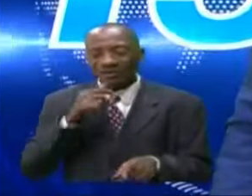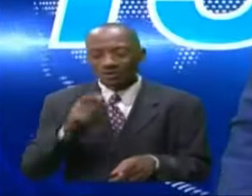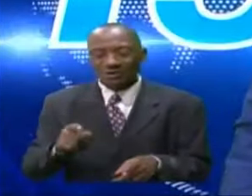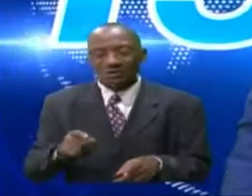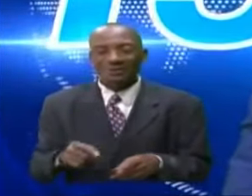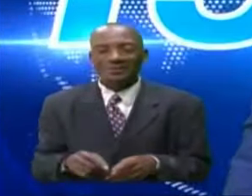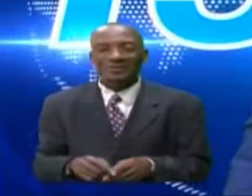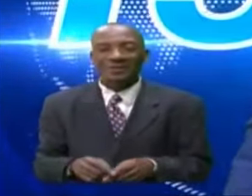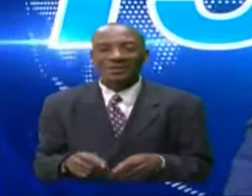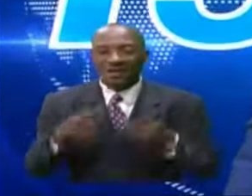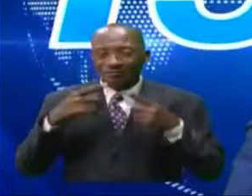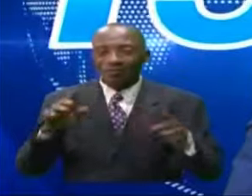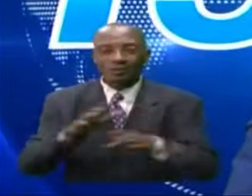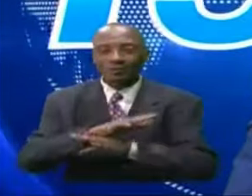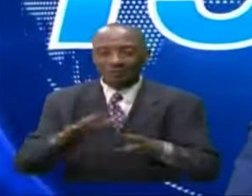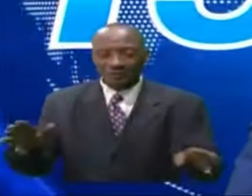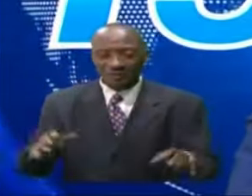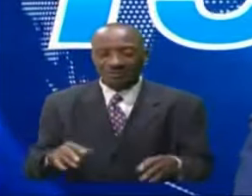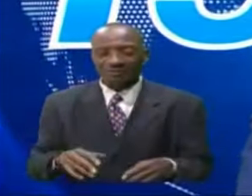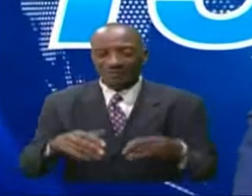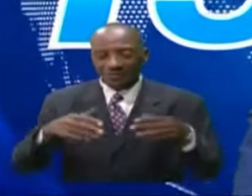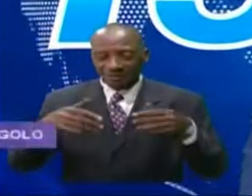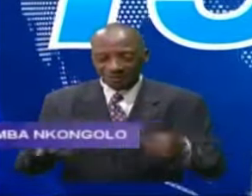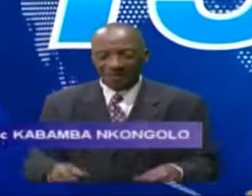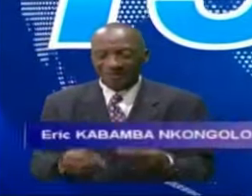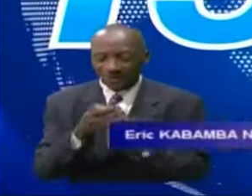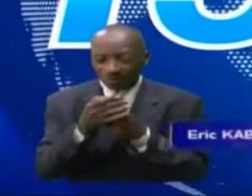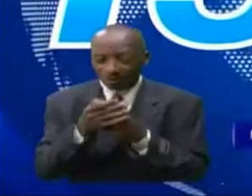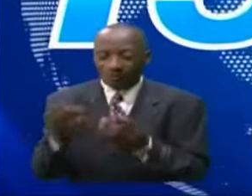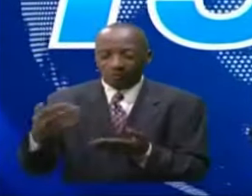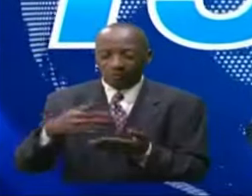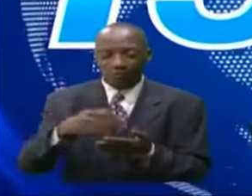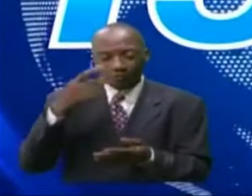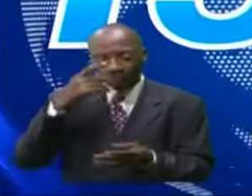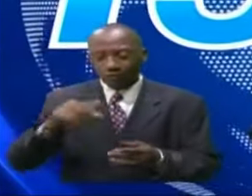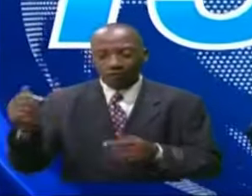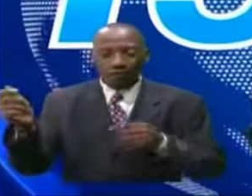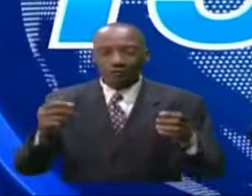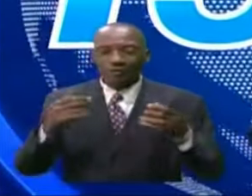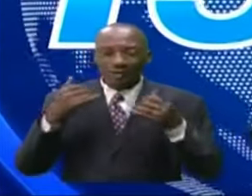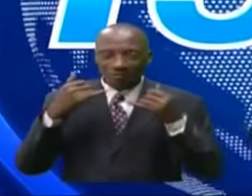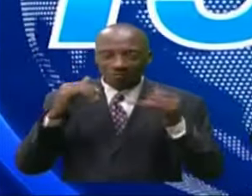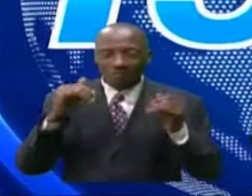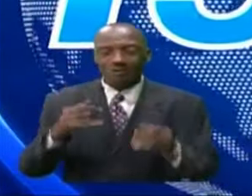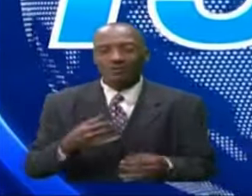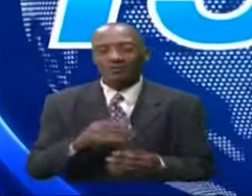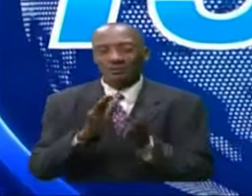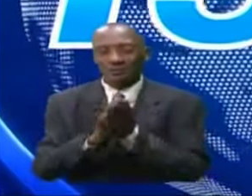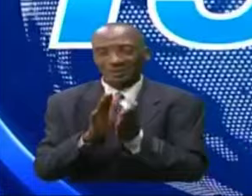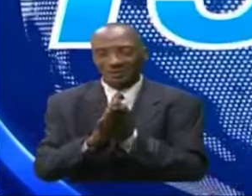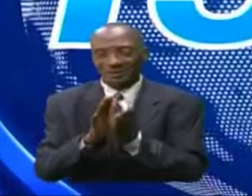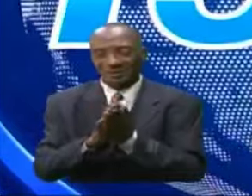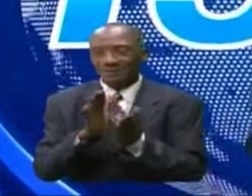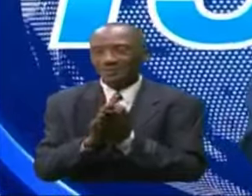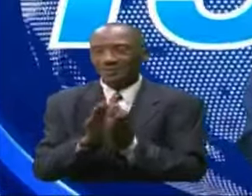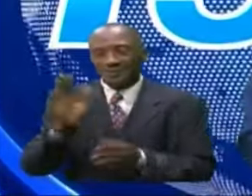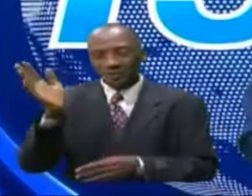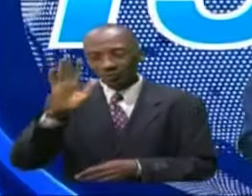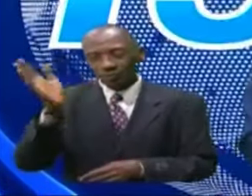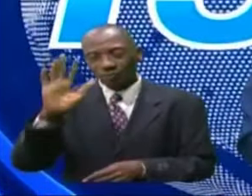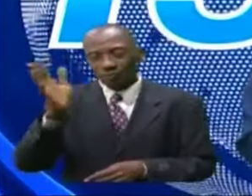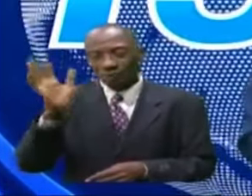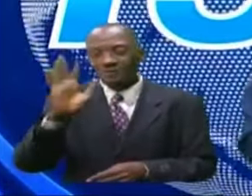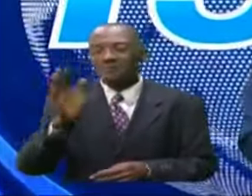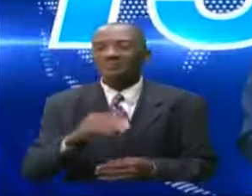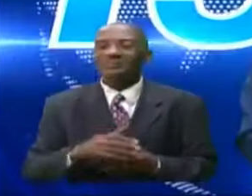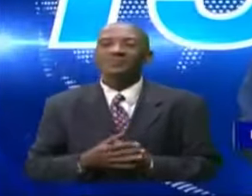journal a été réalisé par Pascal Chichou, André Djeka. La partie technique a été assurée par Henri Ali Massier, Grand Médard Moubenga. Merci